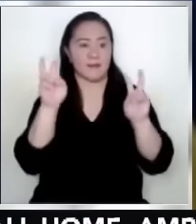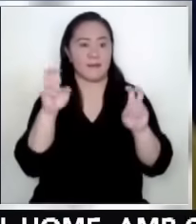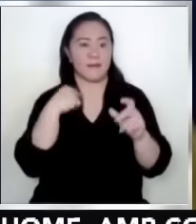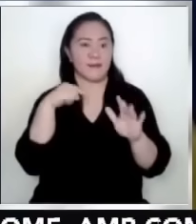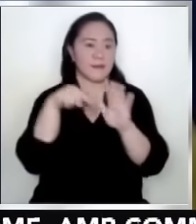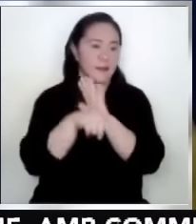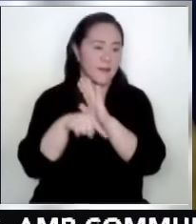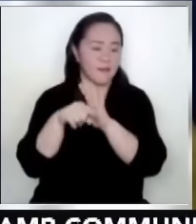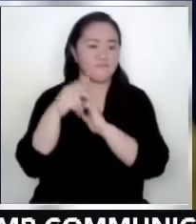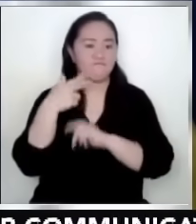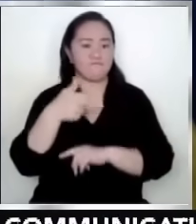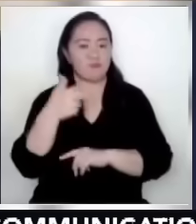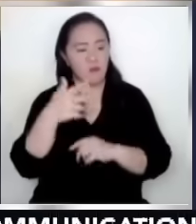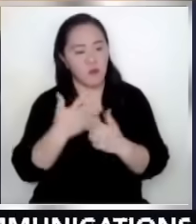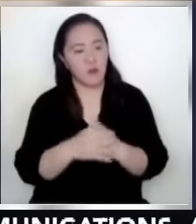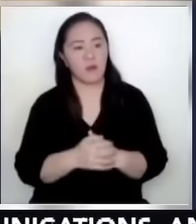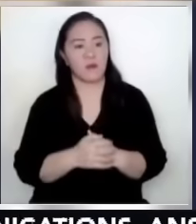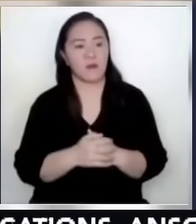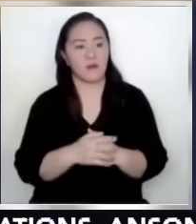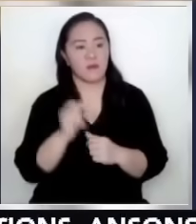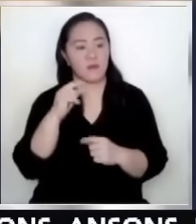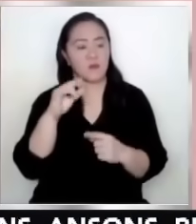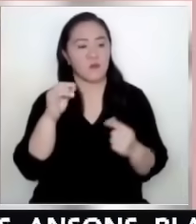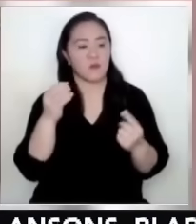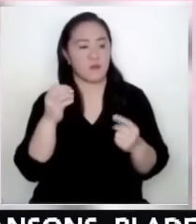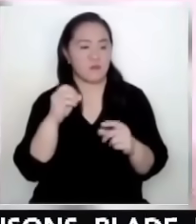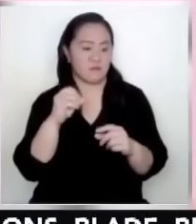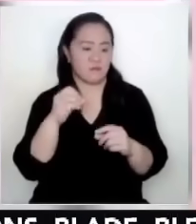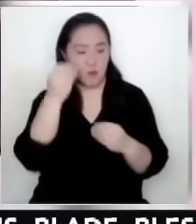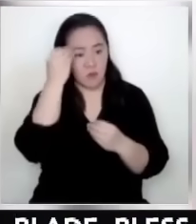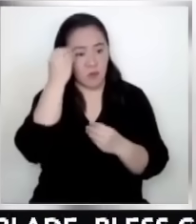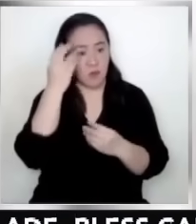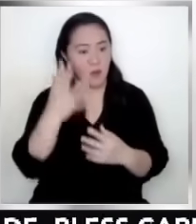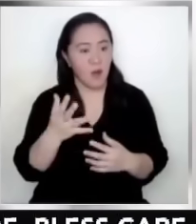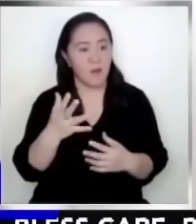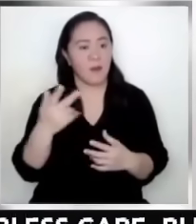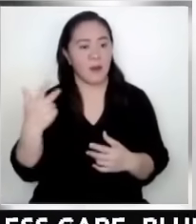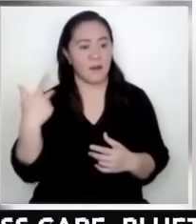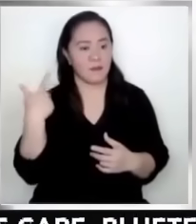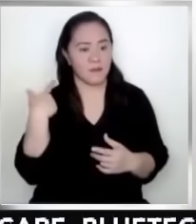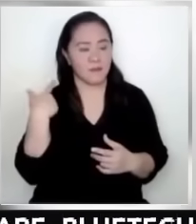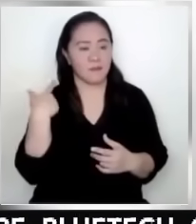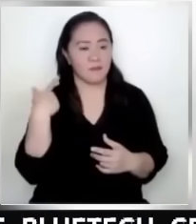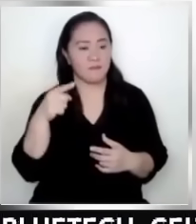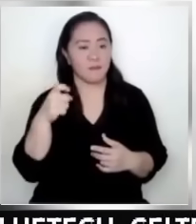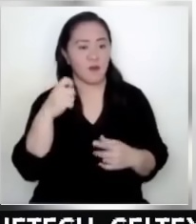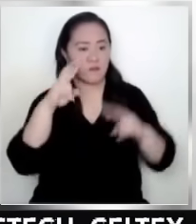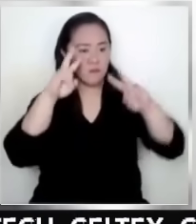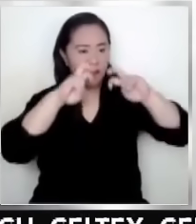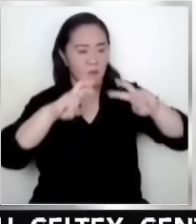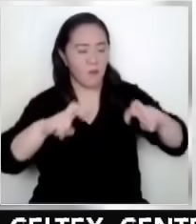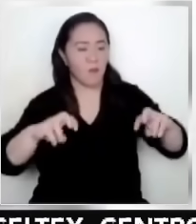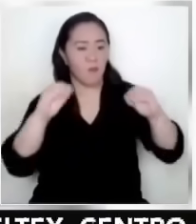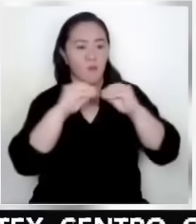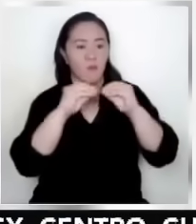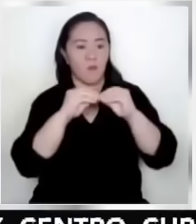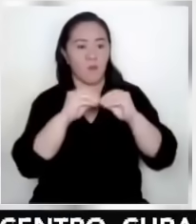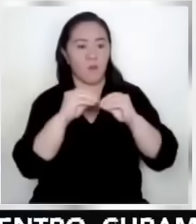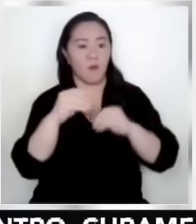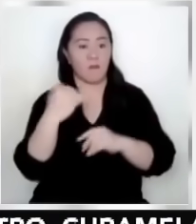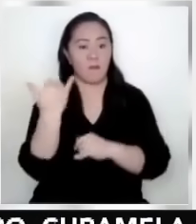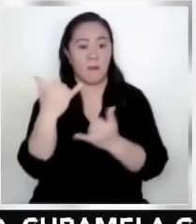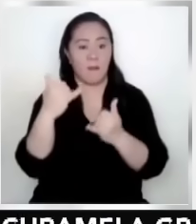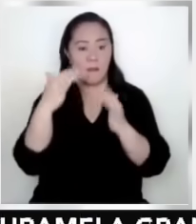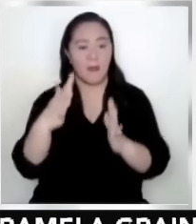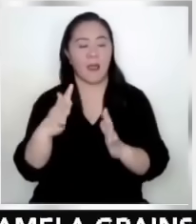inireveal sa atin na officially mga suspect. Iniimbestigahan din ang nakuhang laruang baril sa crime scene at ang nakabalot